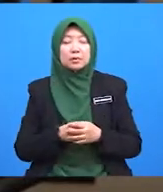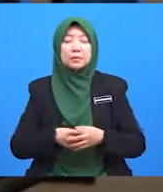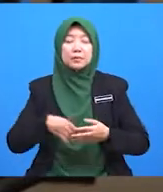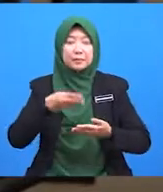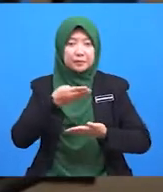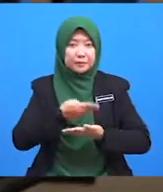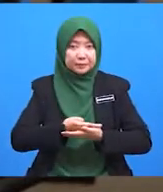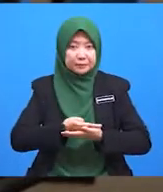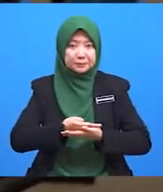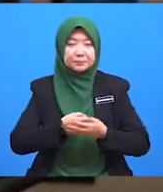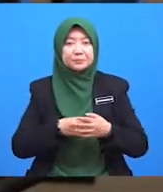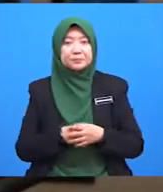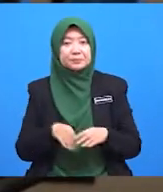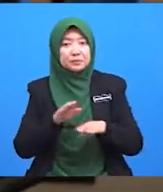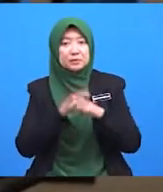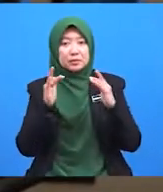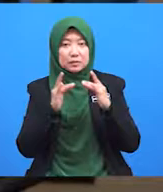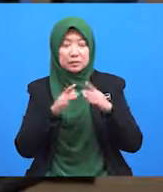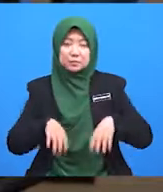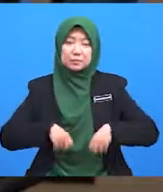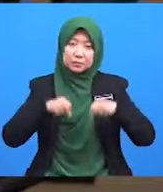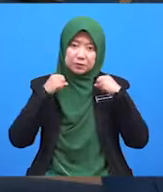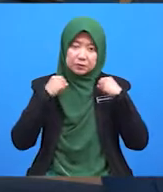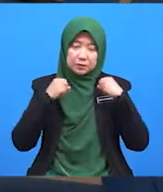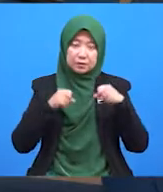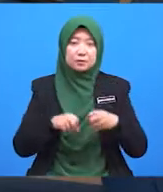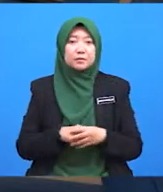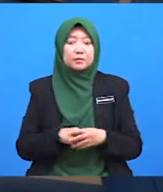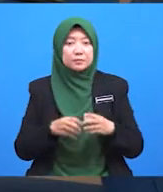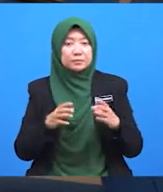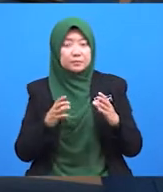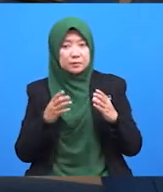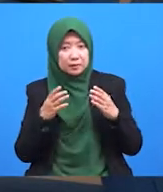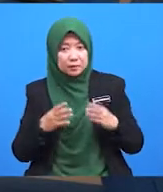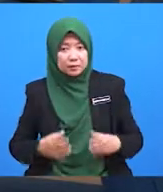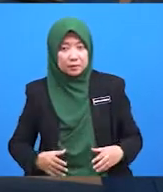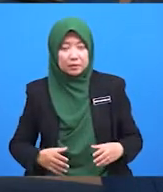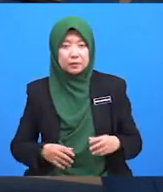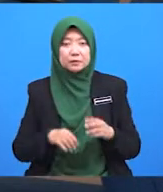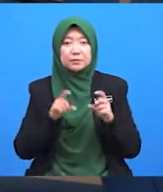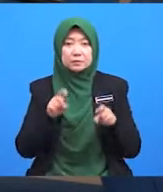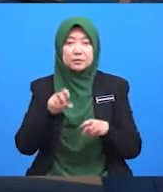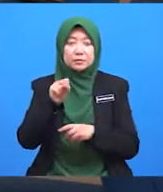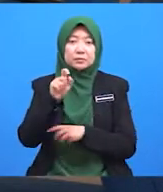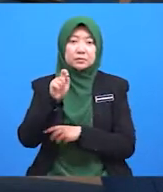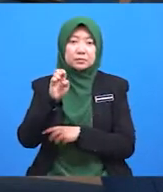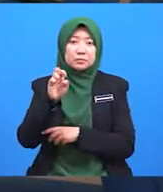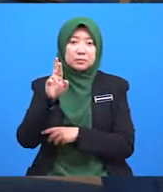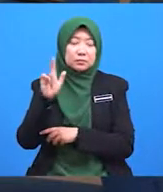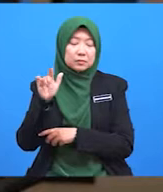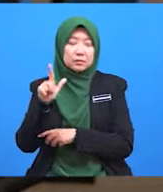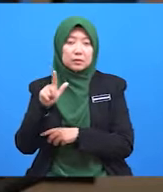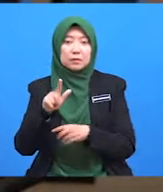di atas katil. Kemudian selimutkan pelanggan, steril tangan juru estetik sebelum memulakan